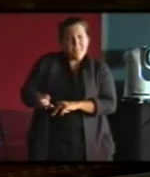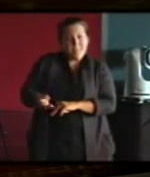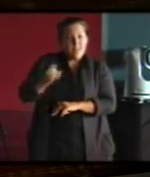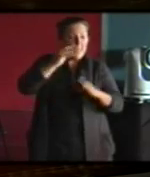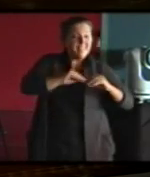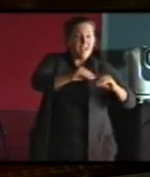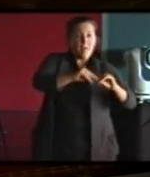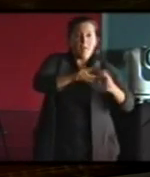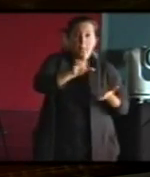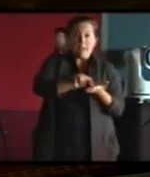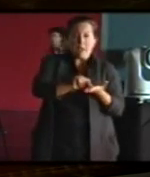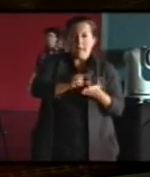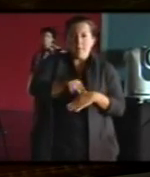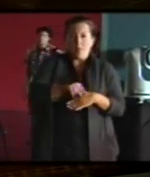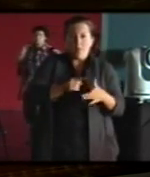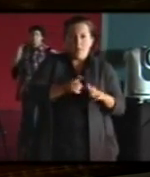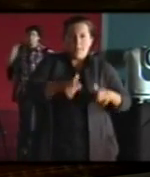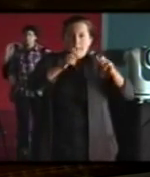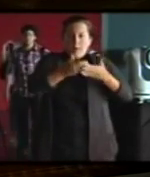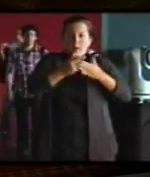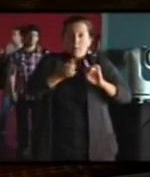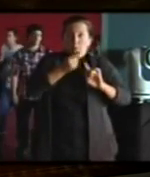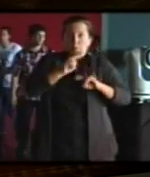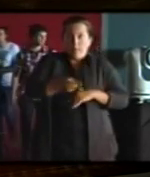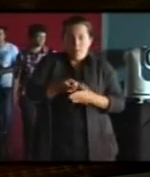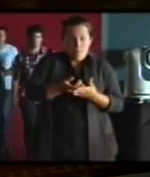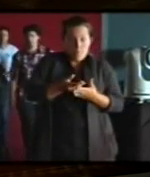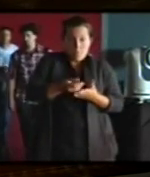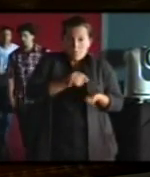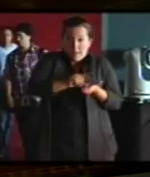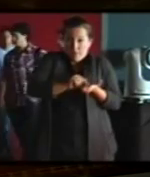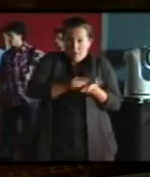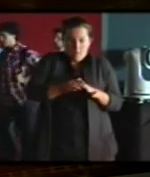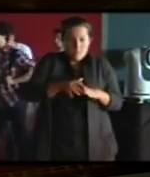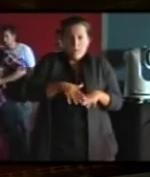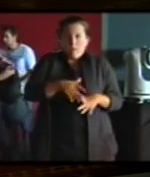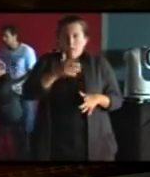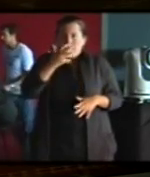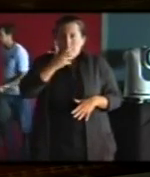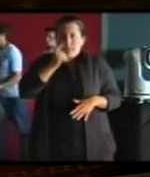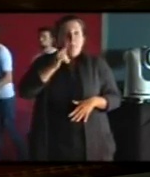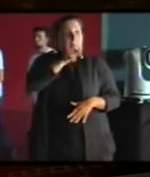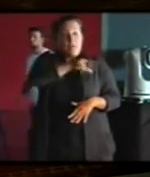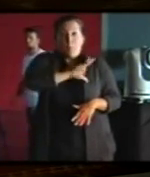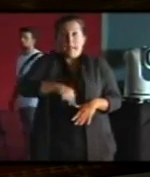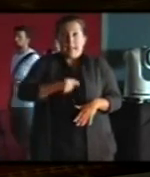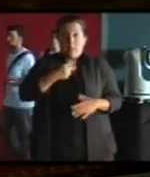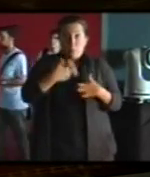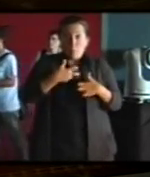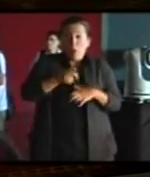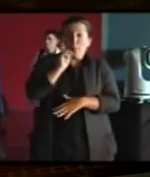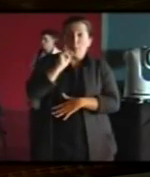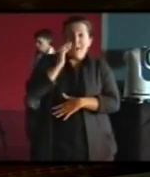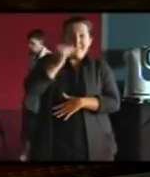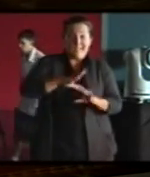terrain n'est pas cher et la part des constructions est très importante, ça devient terrible pour les gens qui en sont propriétaires parce qu'en fait